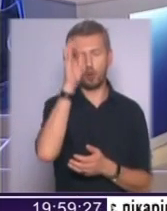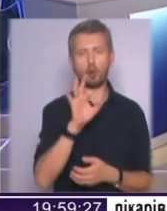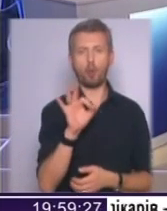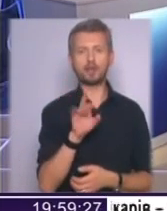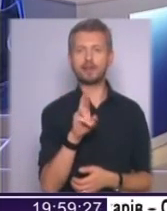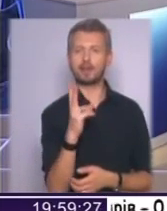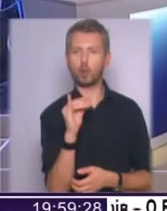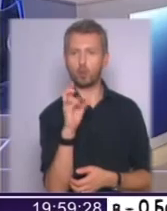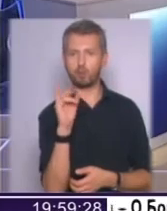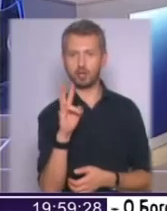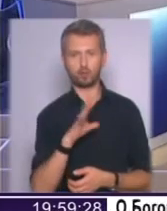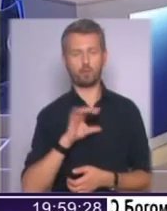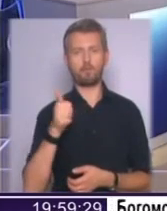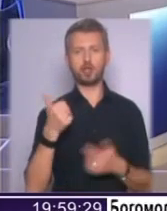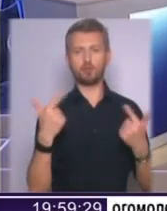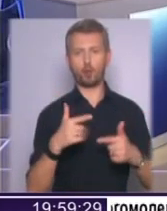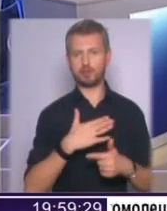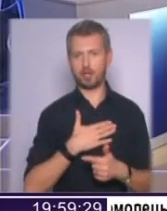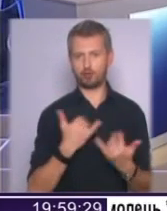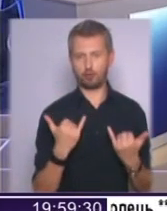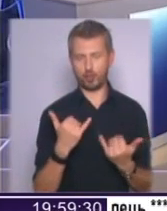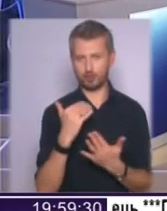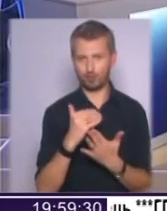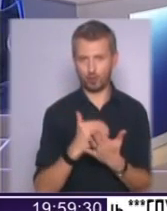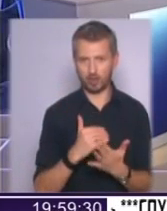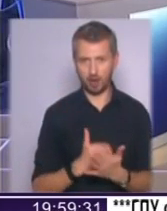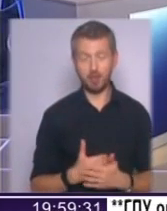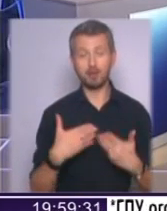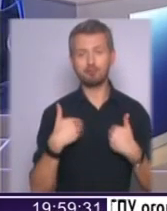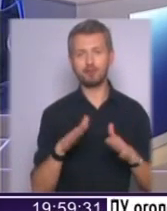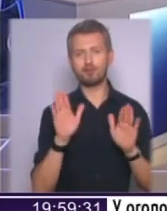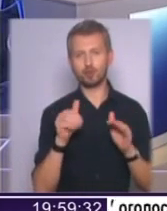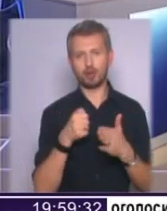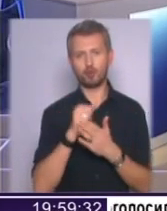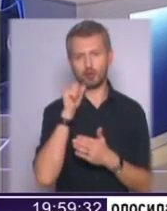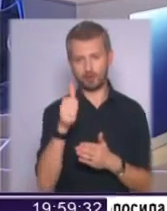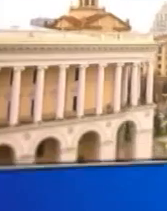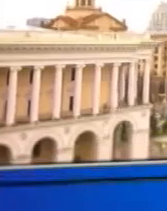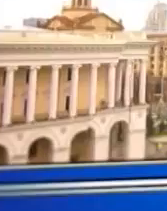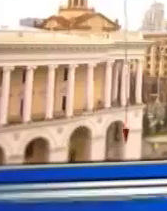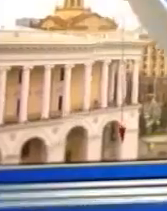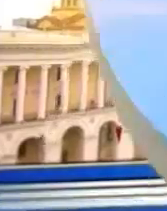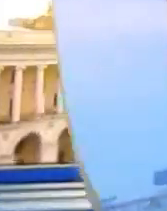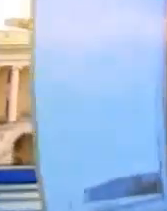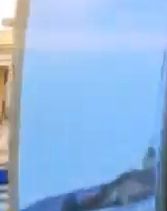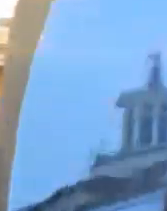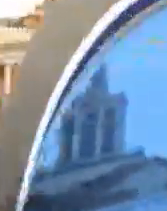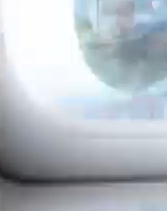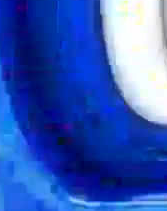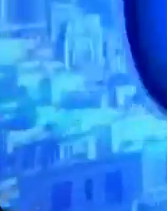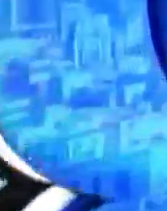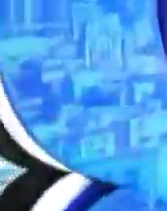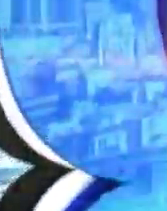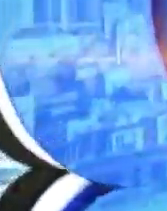Якубін був першим гостем сьогоднішньої столиці. За кілька хвилин ми продовжимо, тож повертайтеся. We'll be right back.